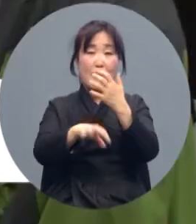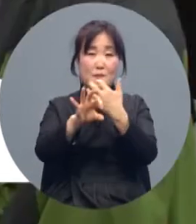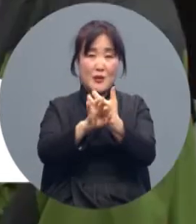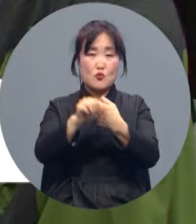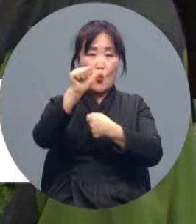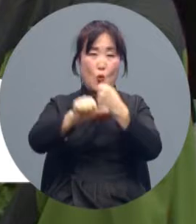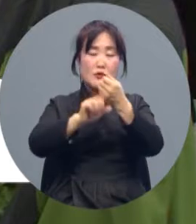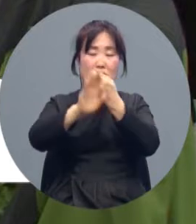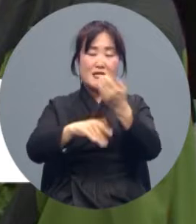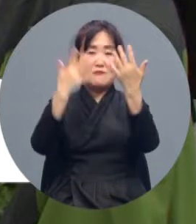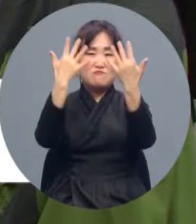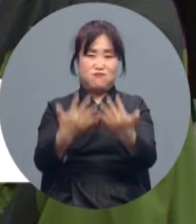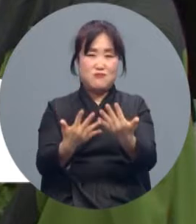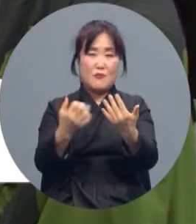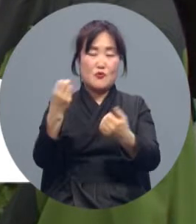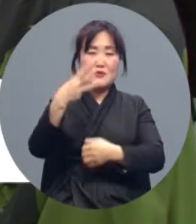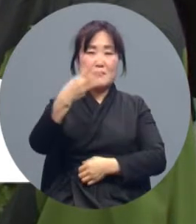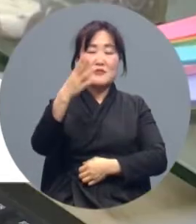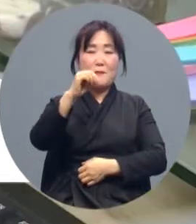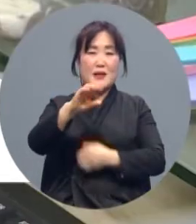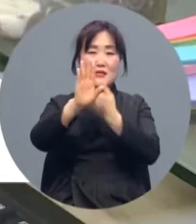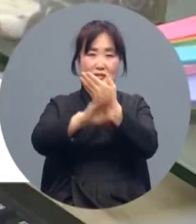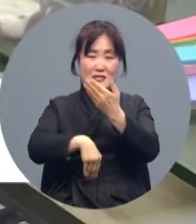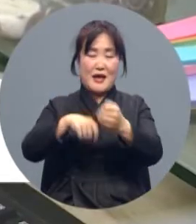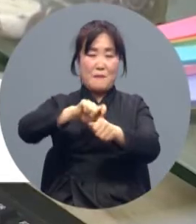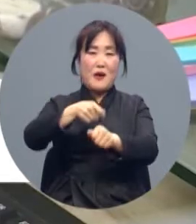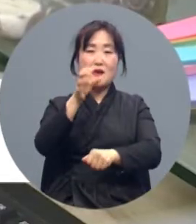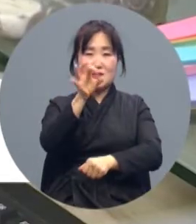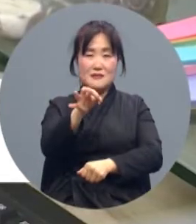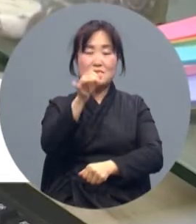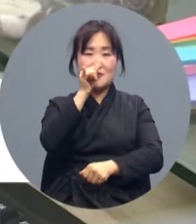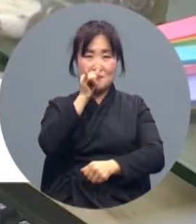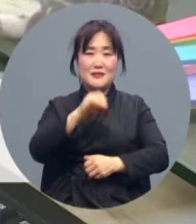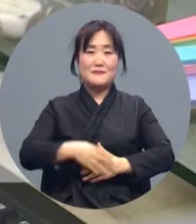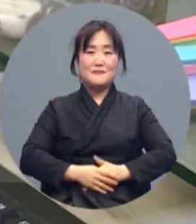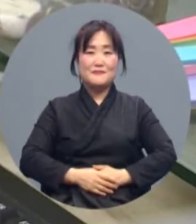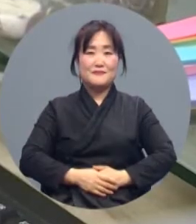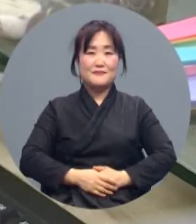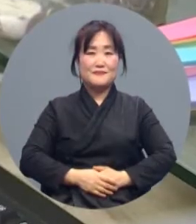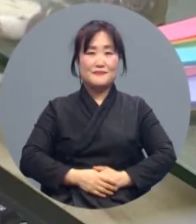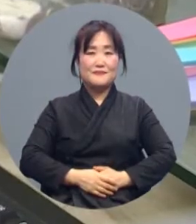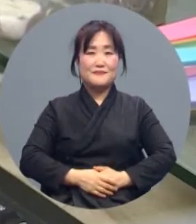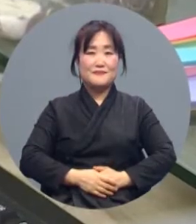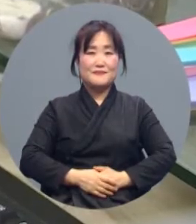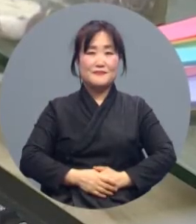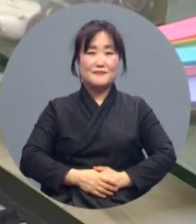경우 5년 이하의 징역이나 3천만 원 이하의 벌금에 처해지게 됩니다.